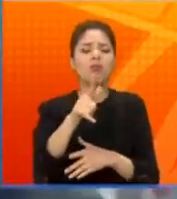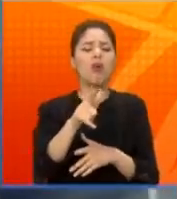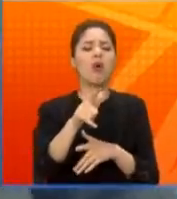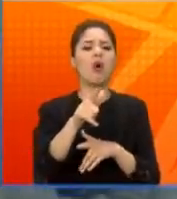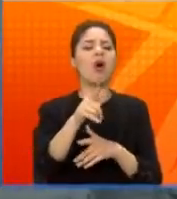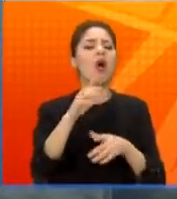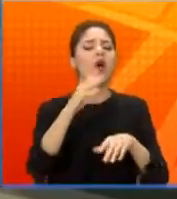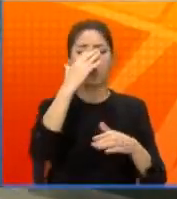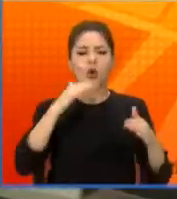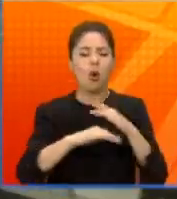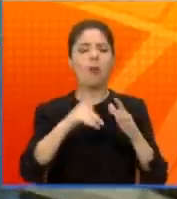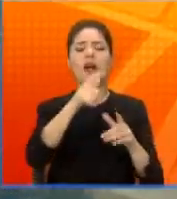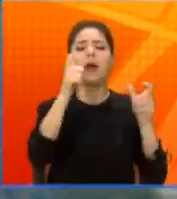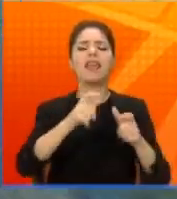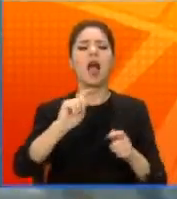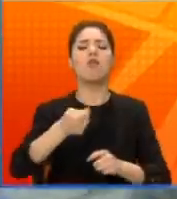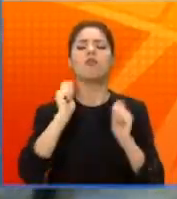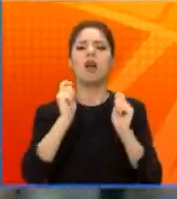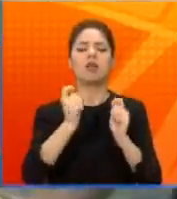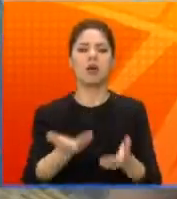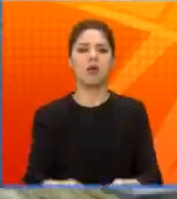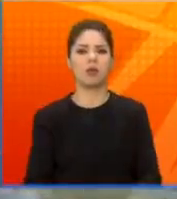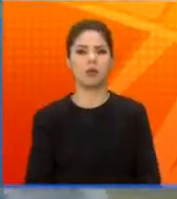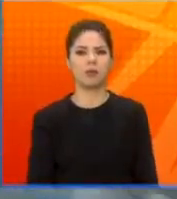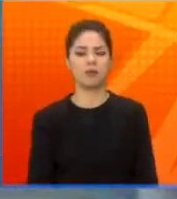yer bulmanın da imkanı yok.